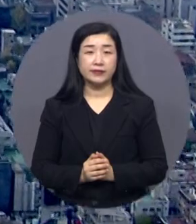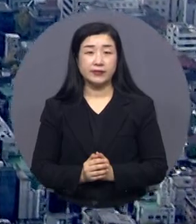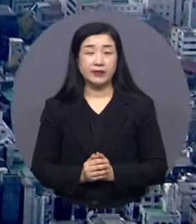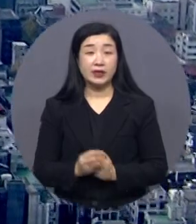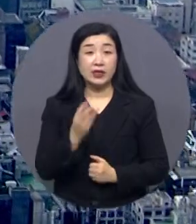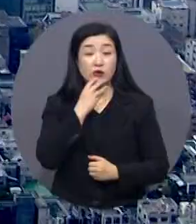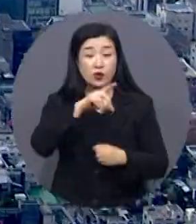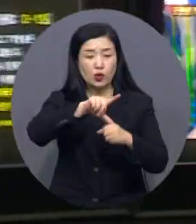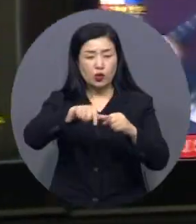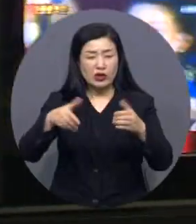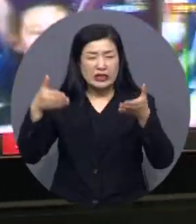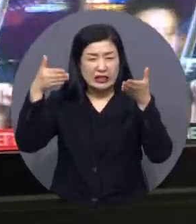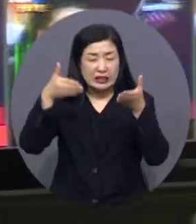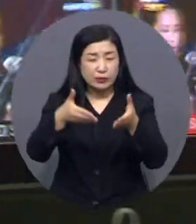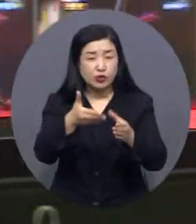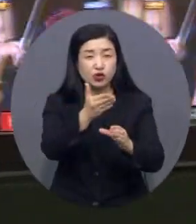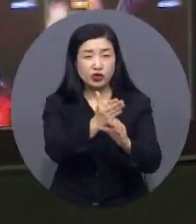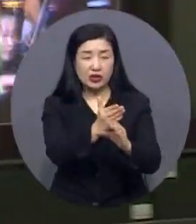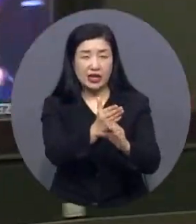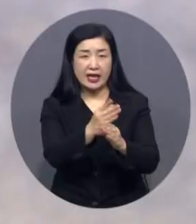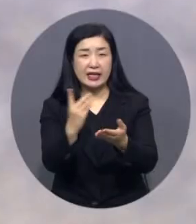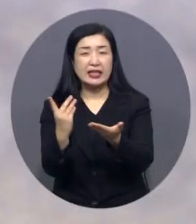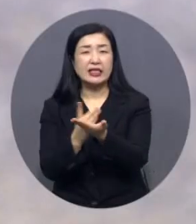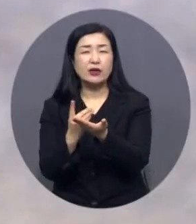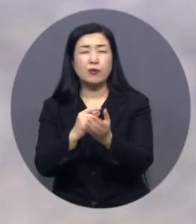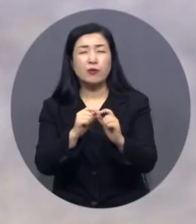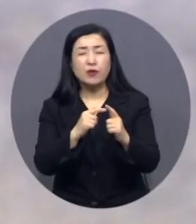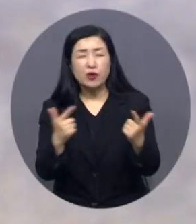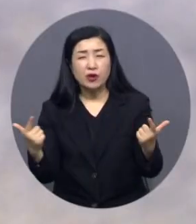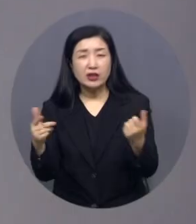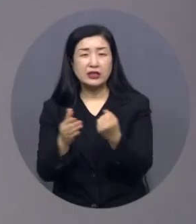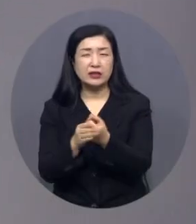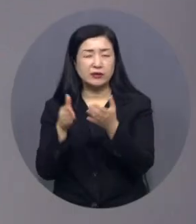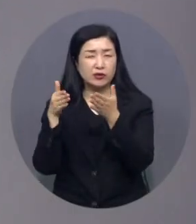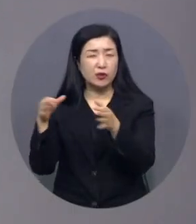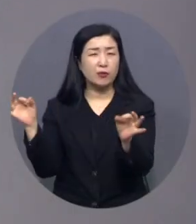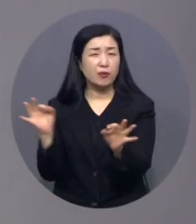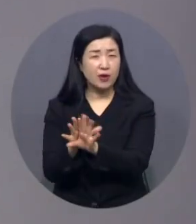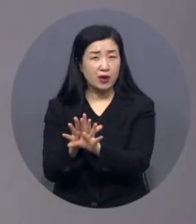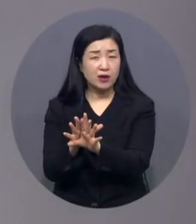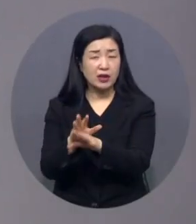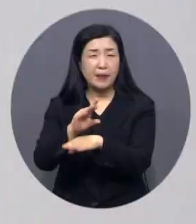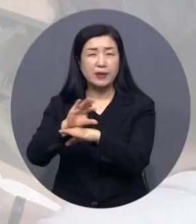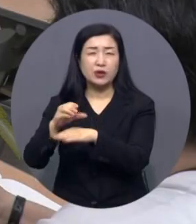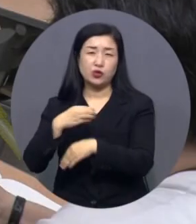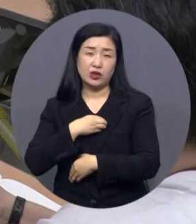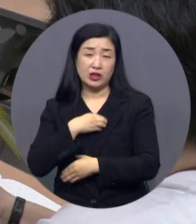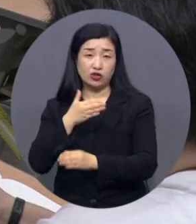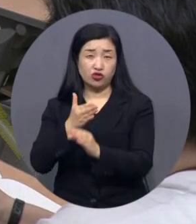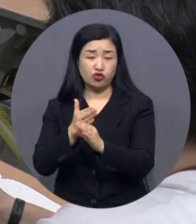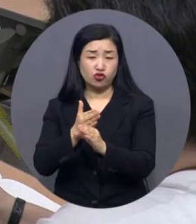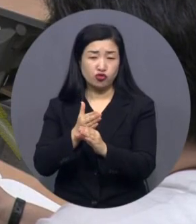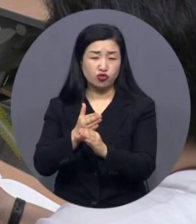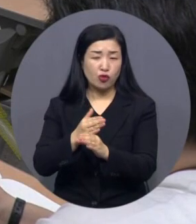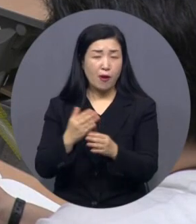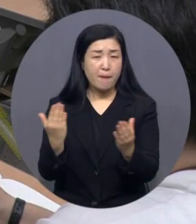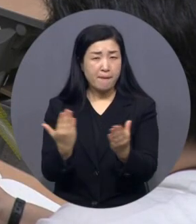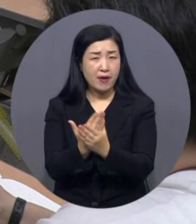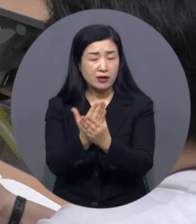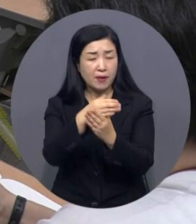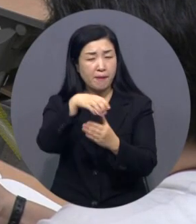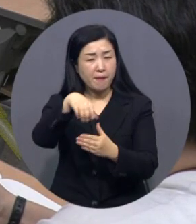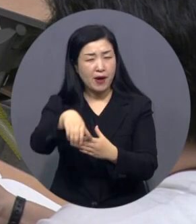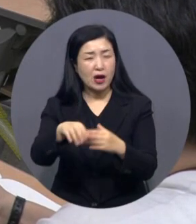수도권 집중 현상과 급변한 디지털 미디어 환경으로 고사 위기에 몰린 지역 MBC. 활성화 방안을 모색하기 위해